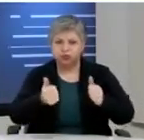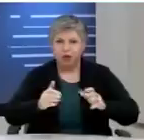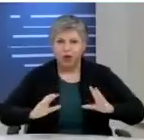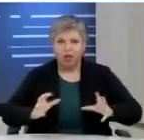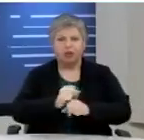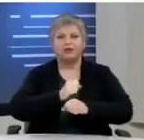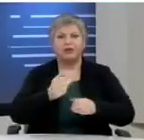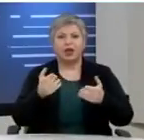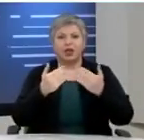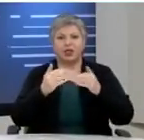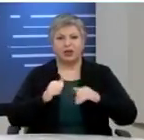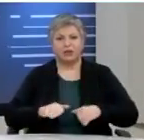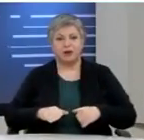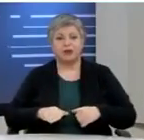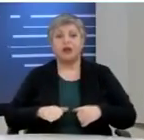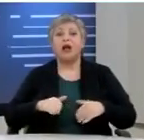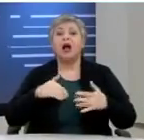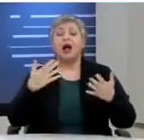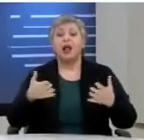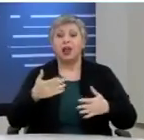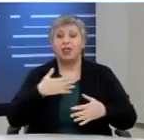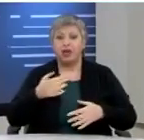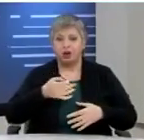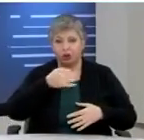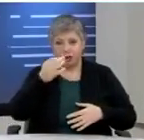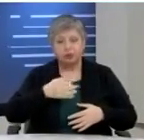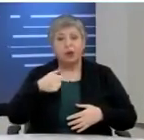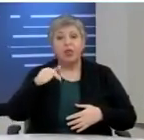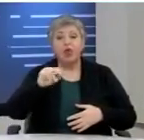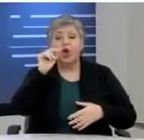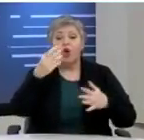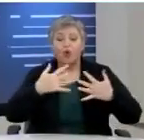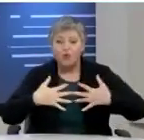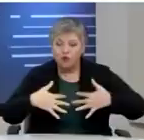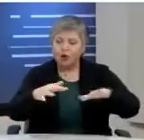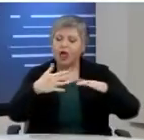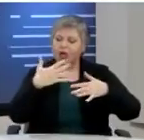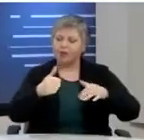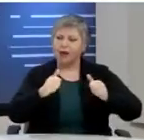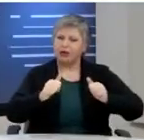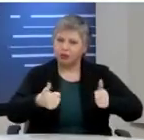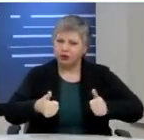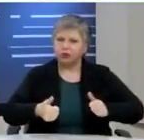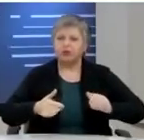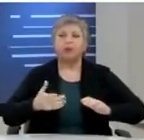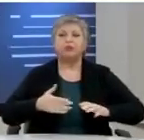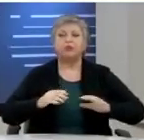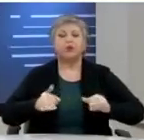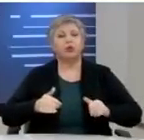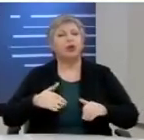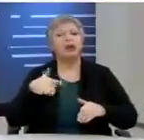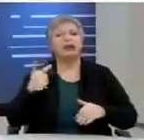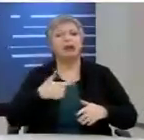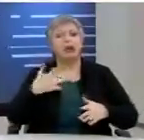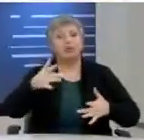εσάς, δεν λείπει όμως στη πλειοψηφία της εθνικής αντιπροσωπείας. Και θάρρος και τόλμη να υψώσουμε τη συνείδησή